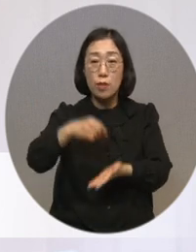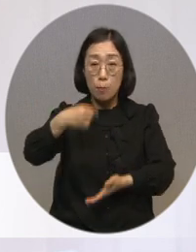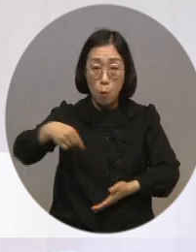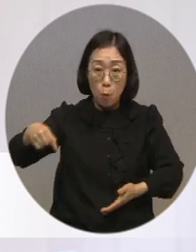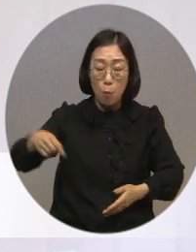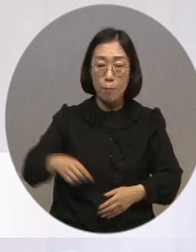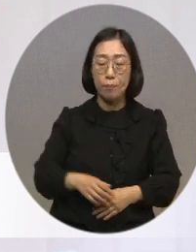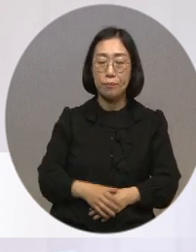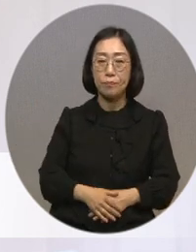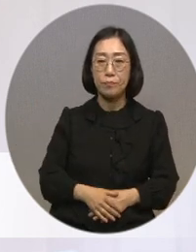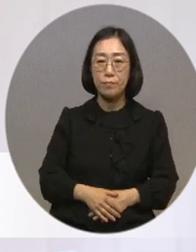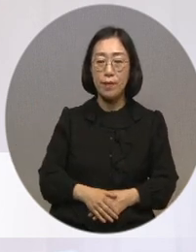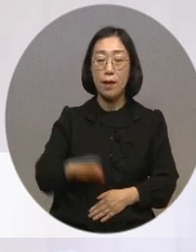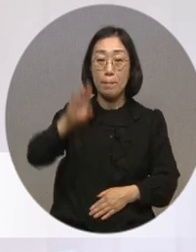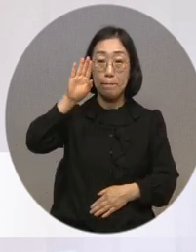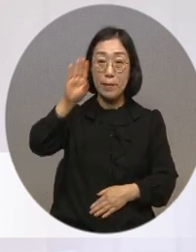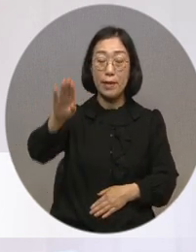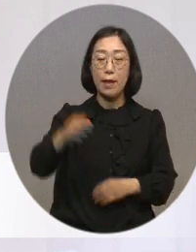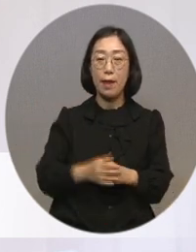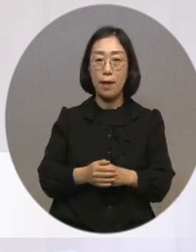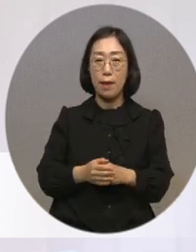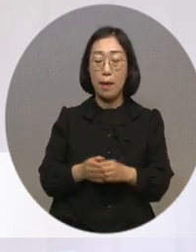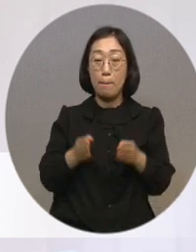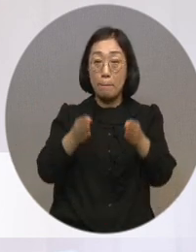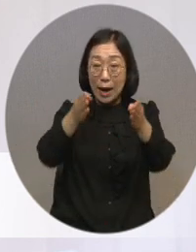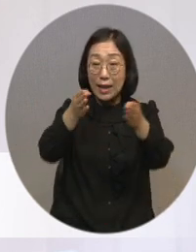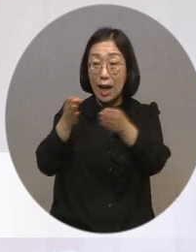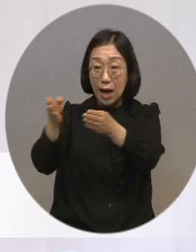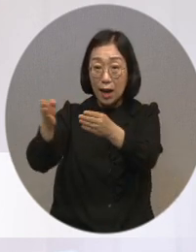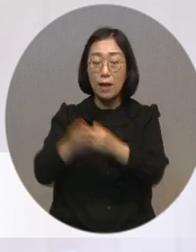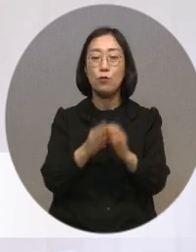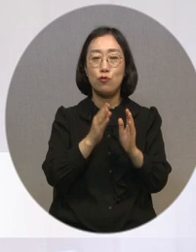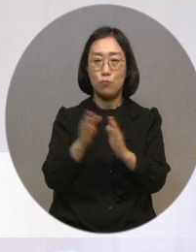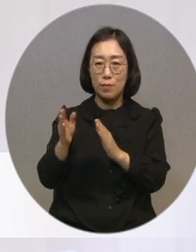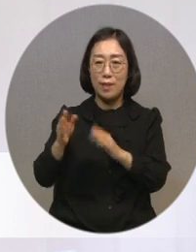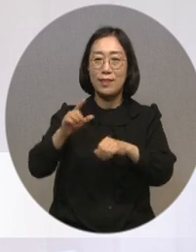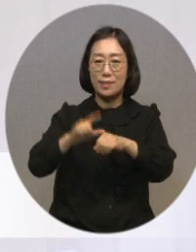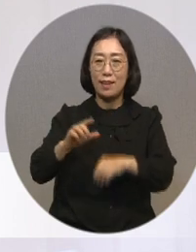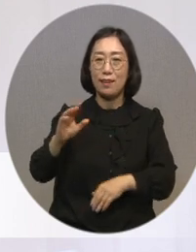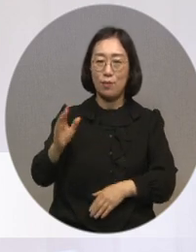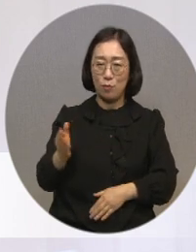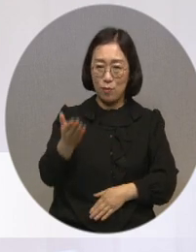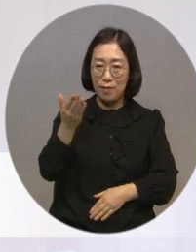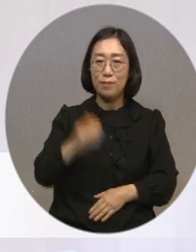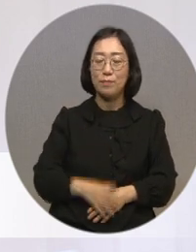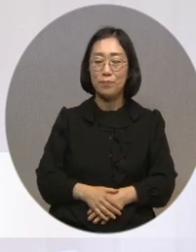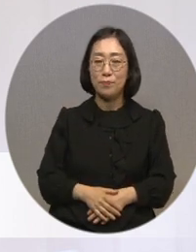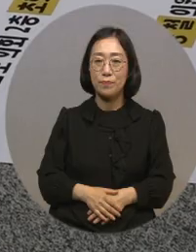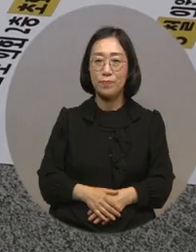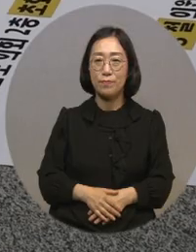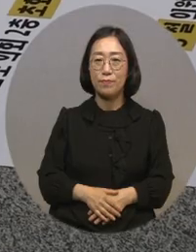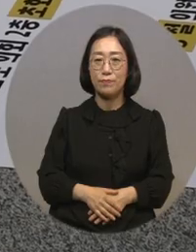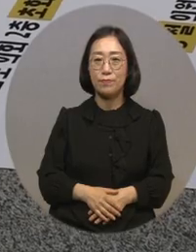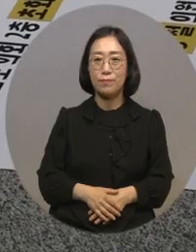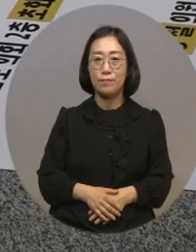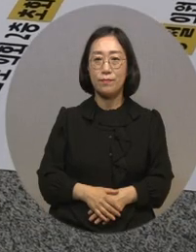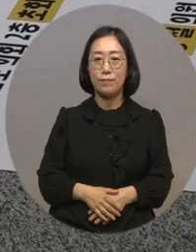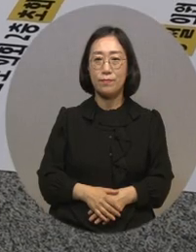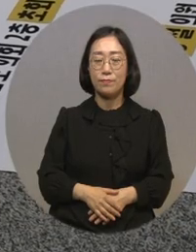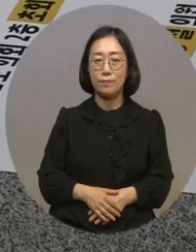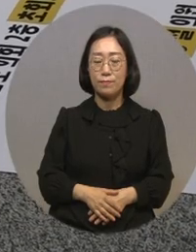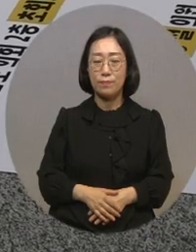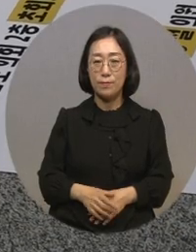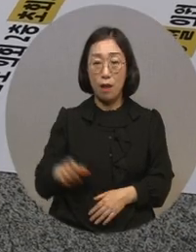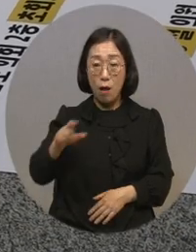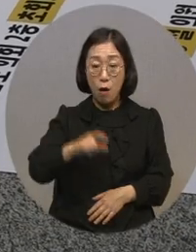또 미래의 어떤 방향성을 제가 준비하는 시간이라고 이렇게 준비했습니다.